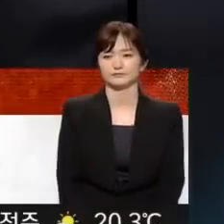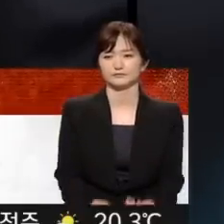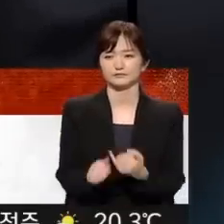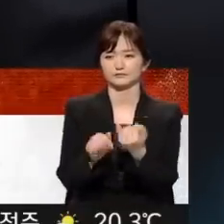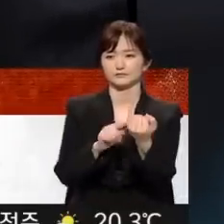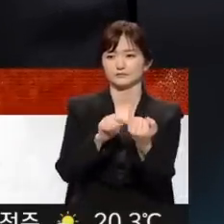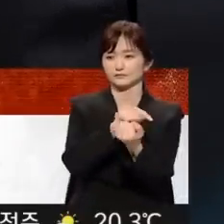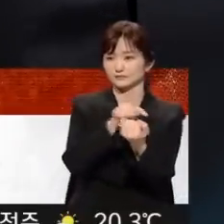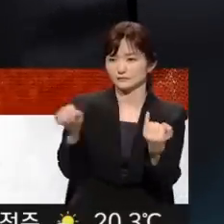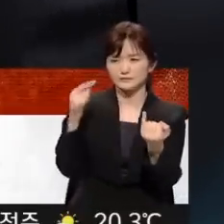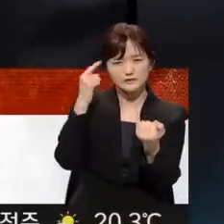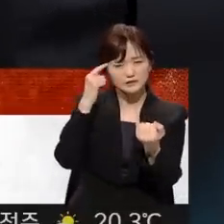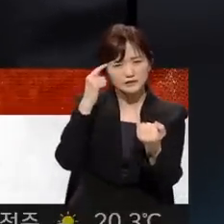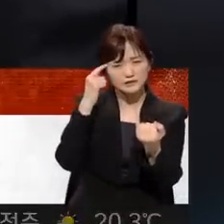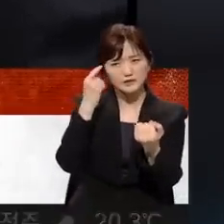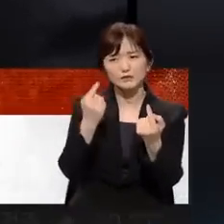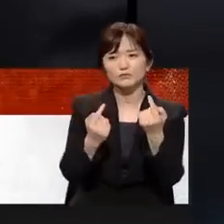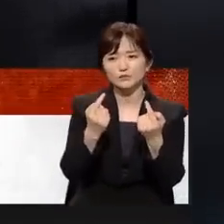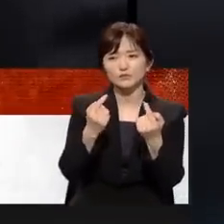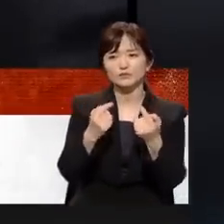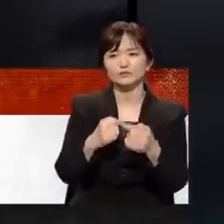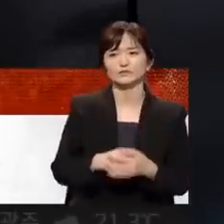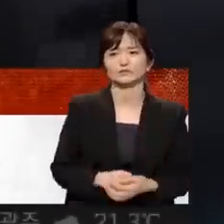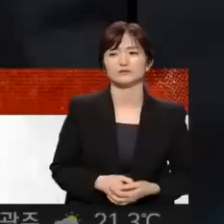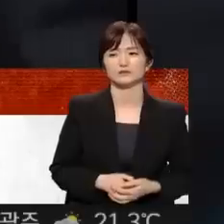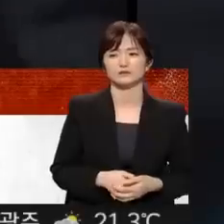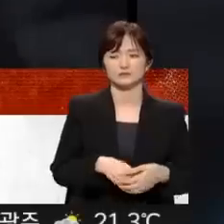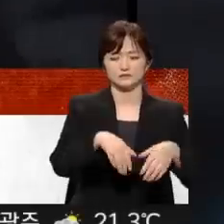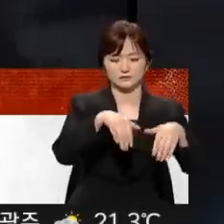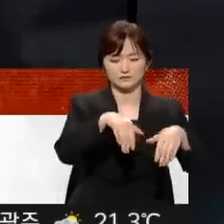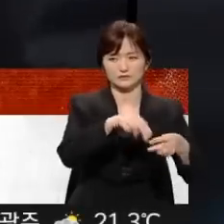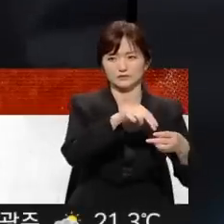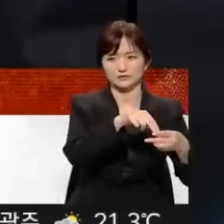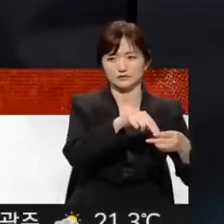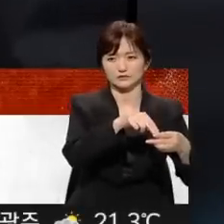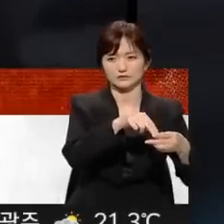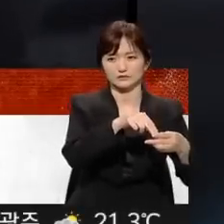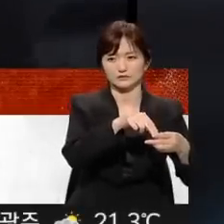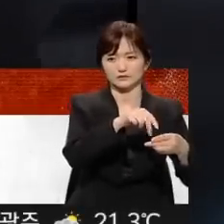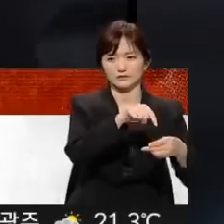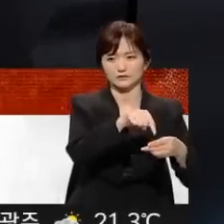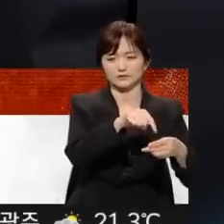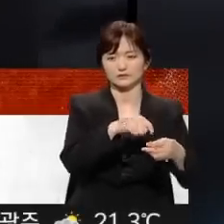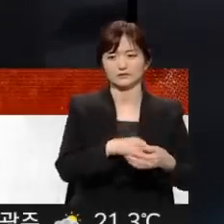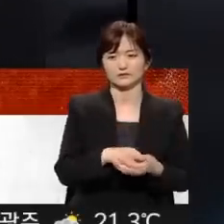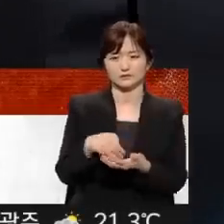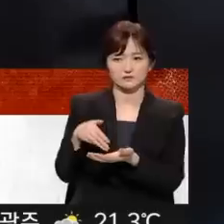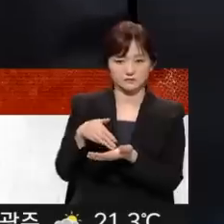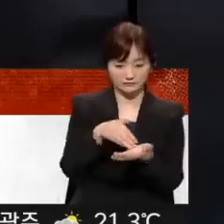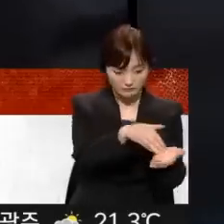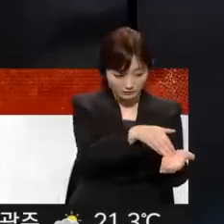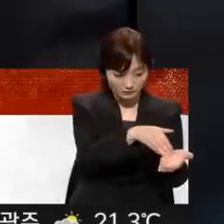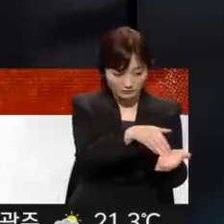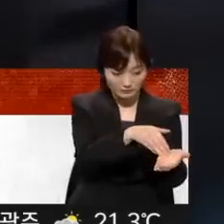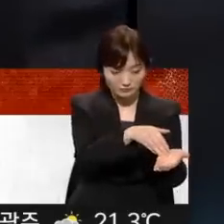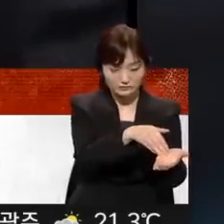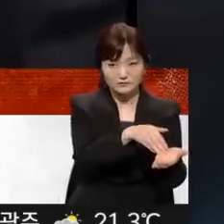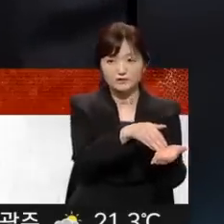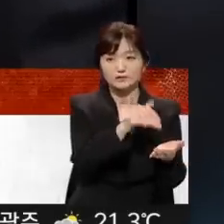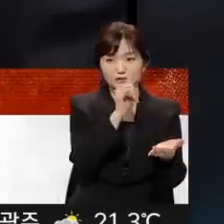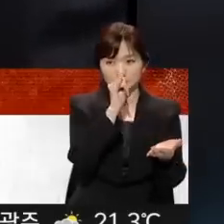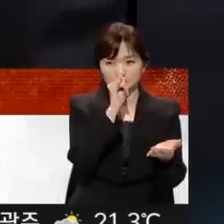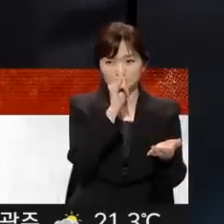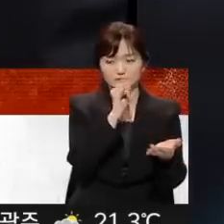죽이겠다는 생각보다 그요. 일선에 심부름센터 들으면요. 그런 제의들을 가끔